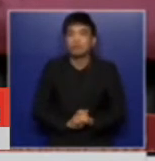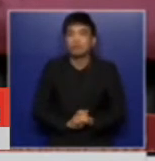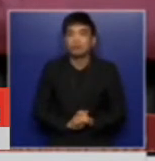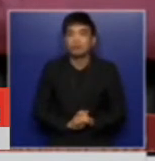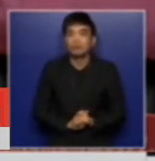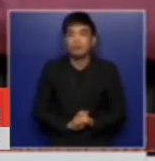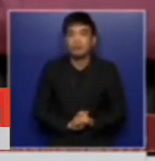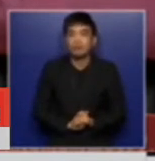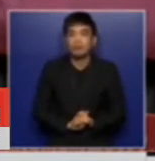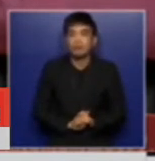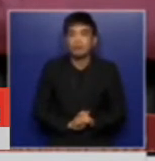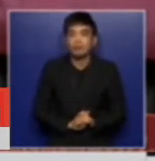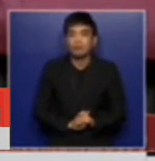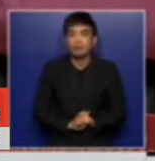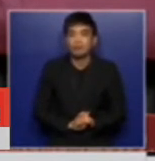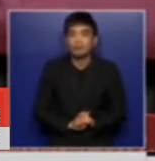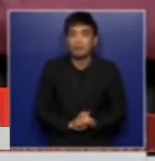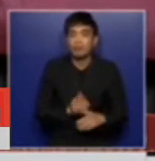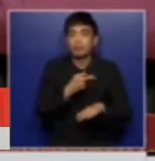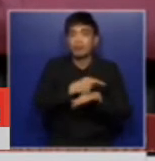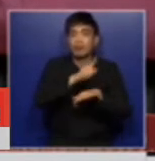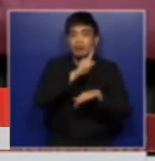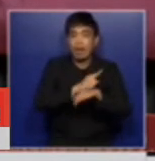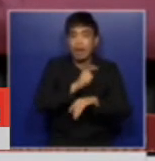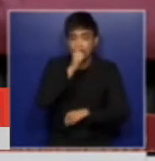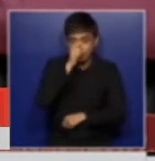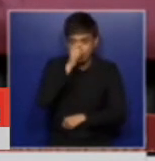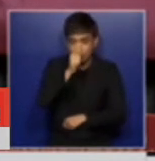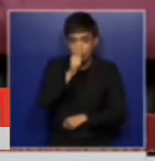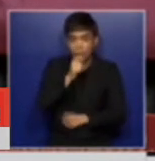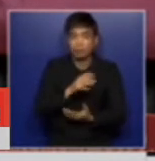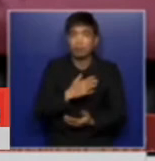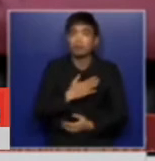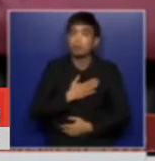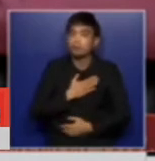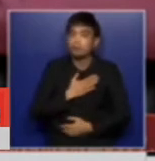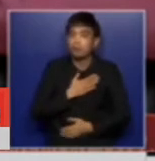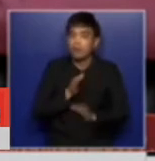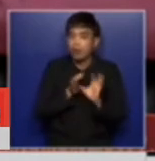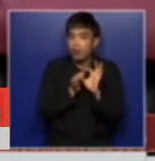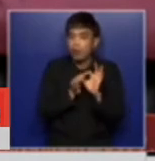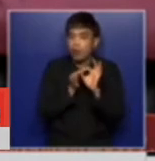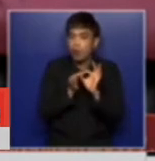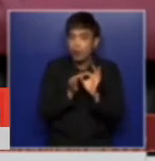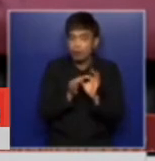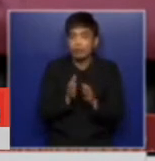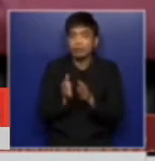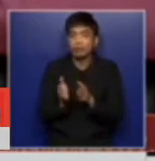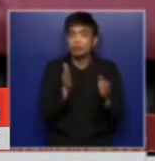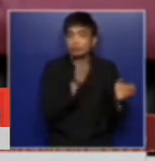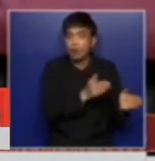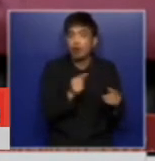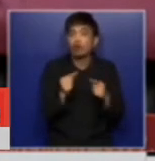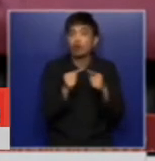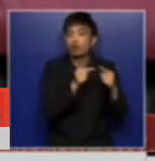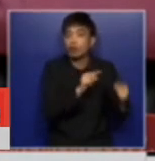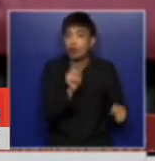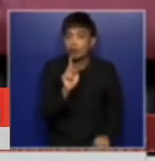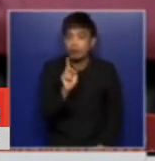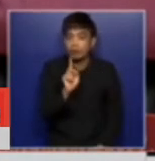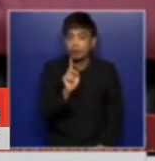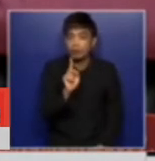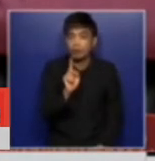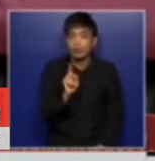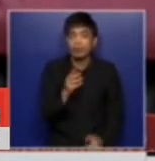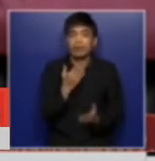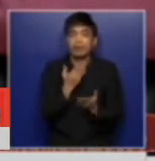ท่านประธานที่เคารพครับข้อห่วงใยประการต่อมาก็คือเรื่องของภาคราย